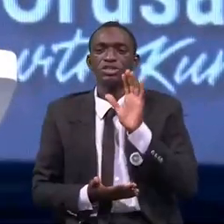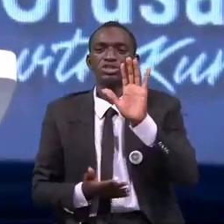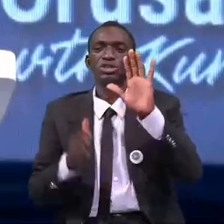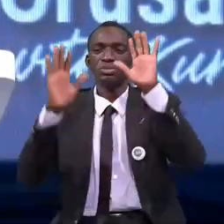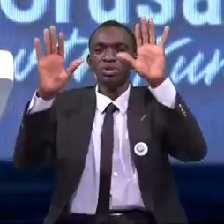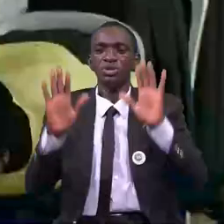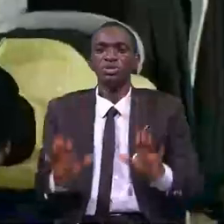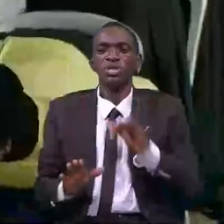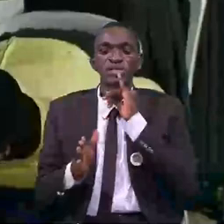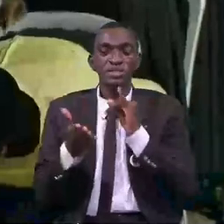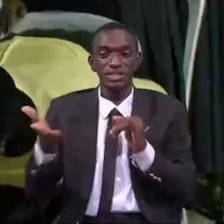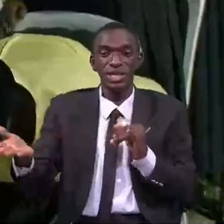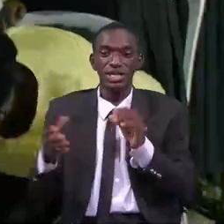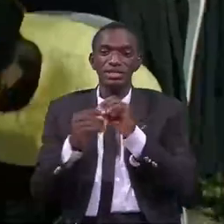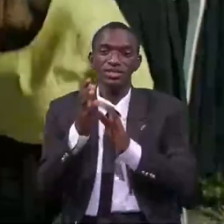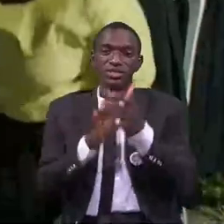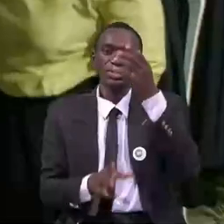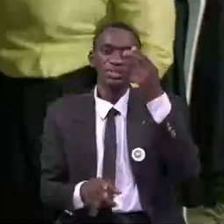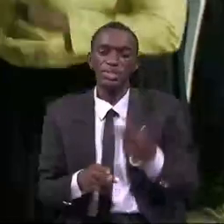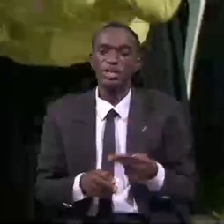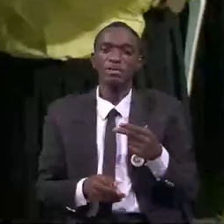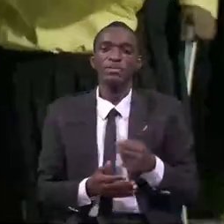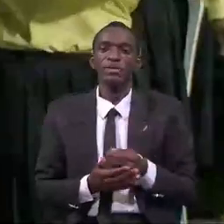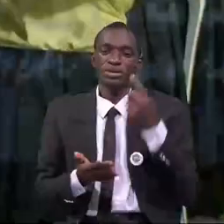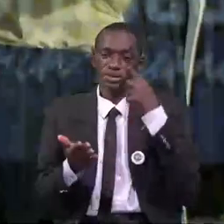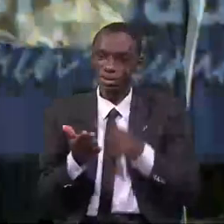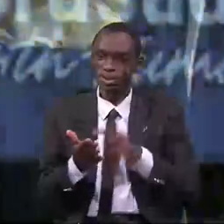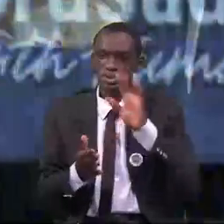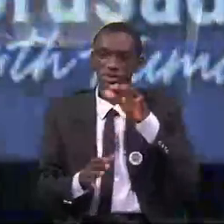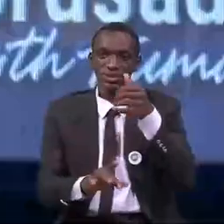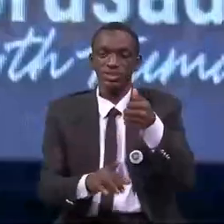prions votre miracle est là